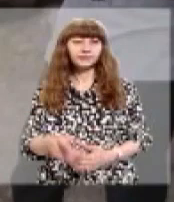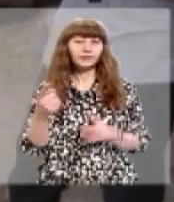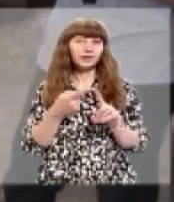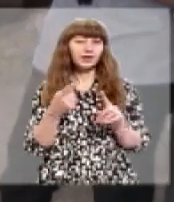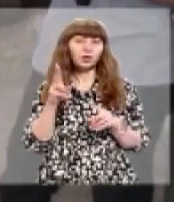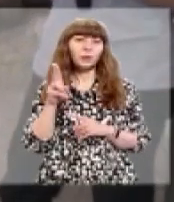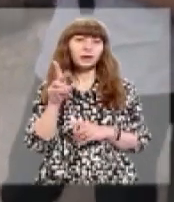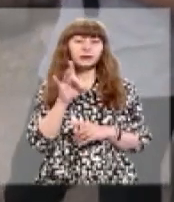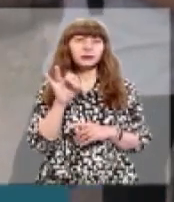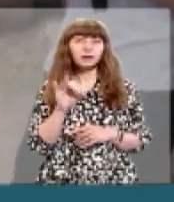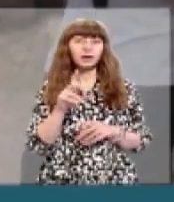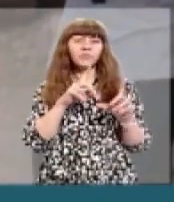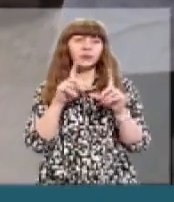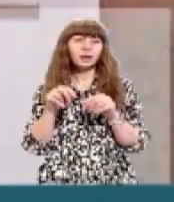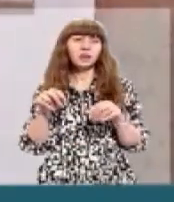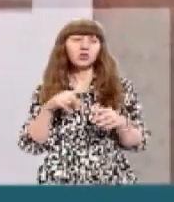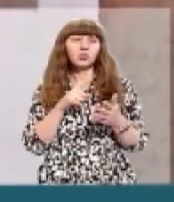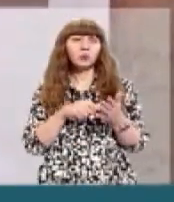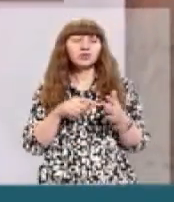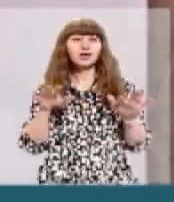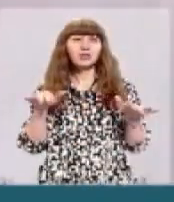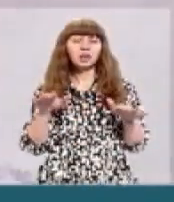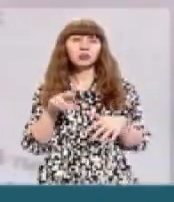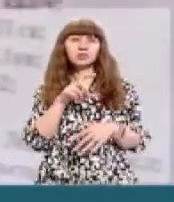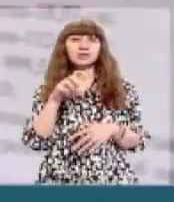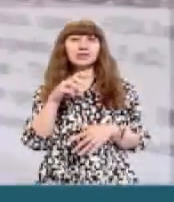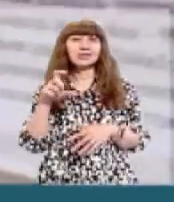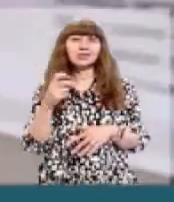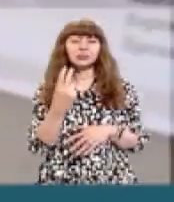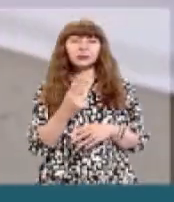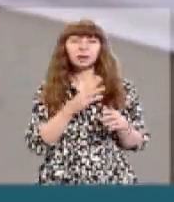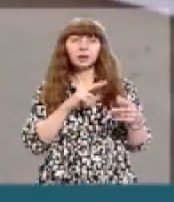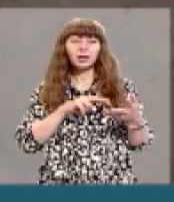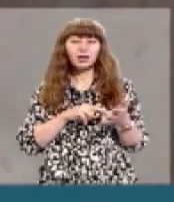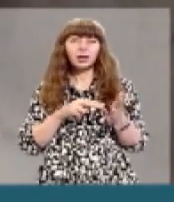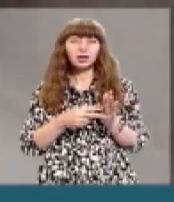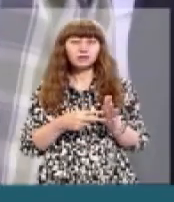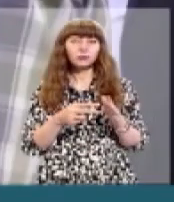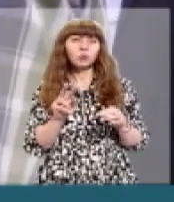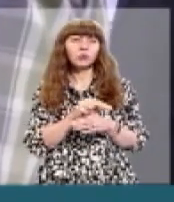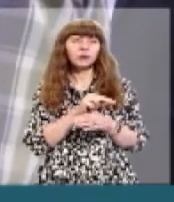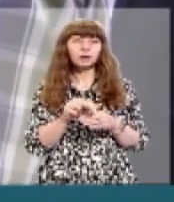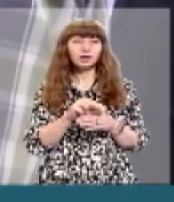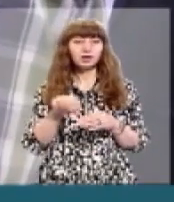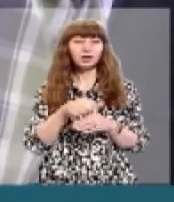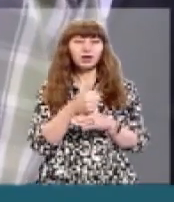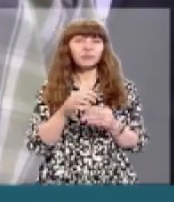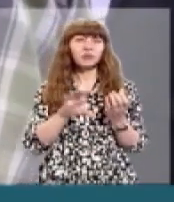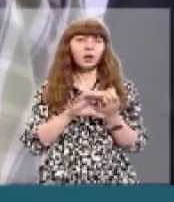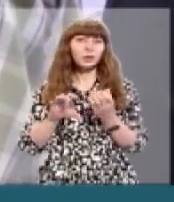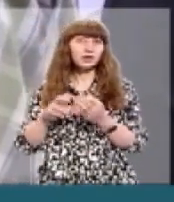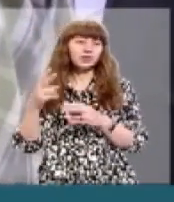Одним из первых Кумар Аксакалов посетил ТЭС города Аркалык. С 2019 года идет планомерная реконструкция теплоцентрали и ее основных